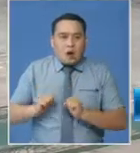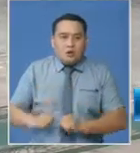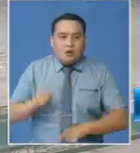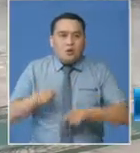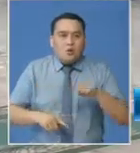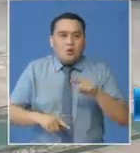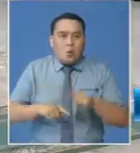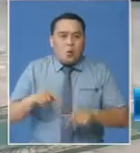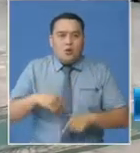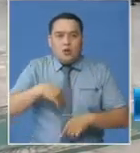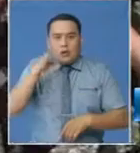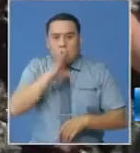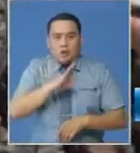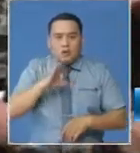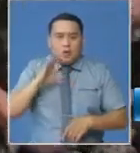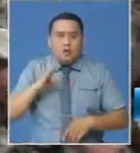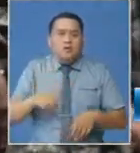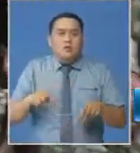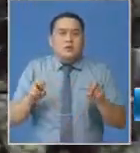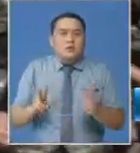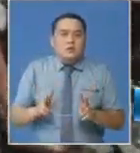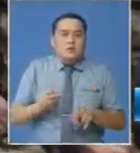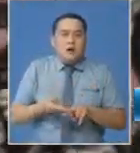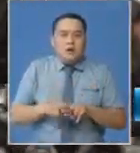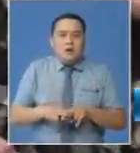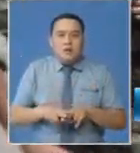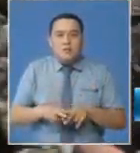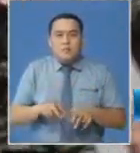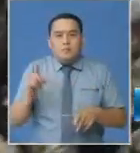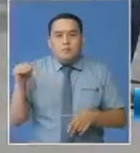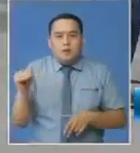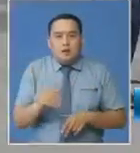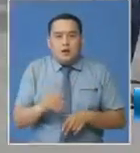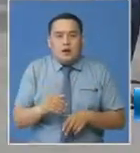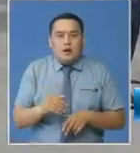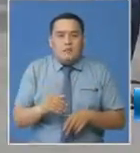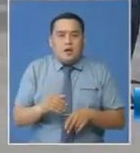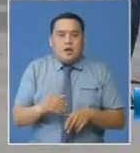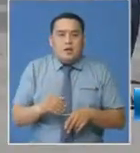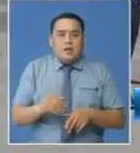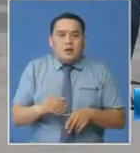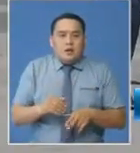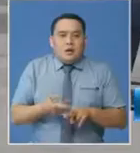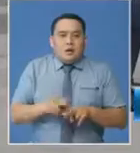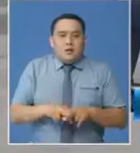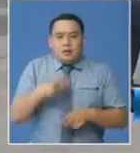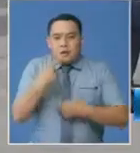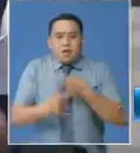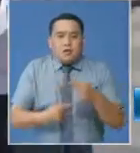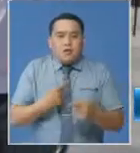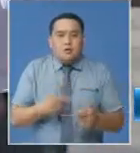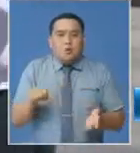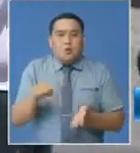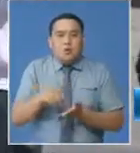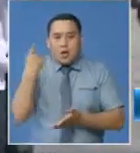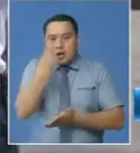родины разделили их родные и близкие, специально к этому дню приехавшие за тысячи километров. По традиции на принятии присяги присутствовали